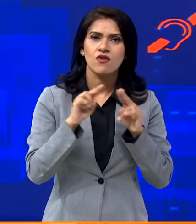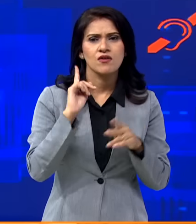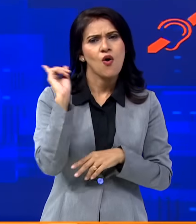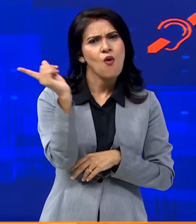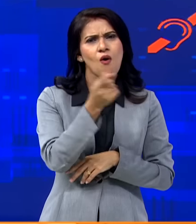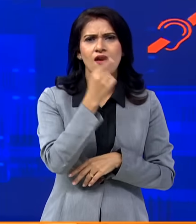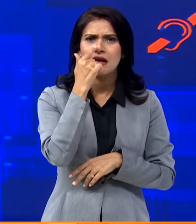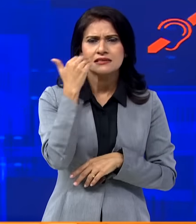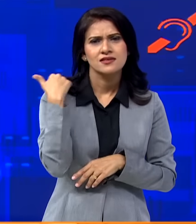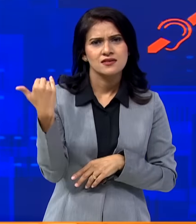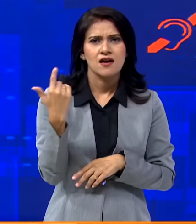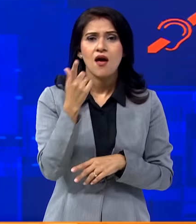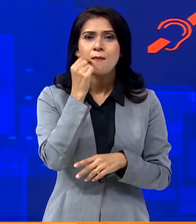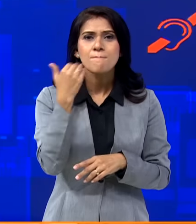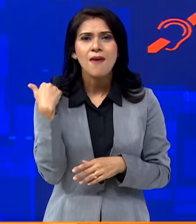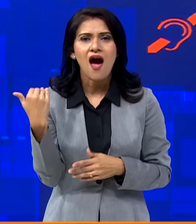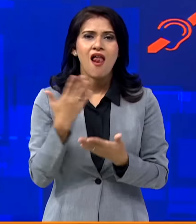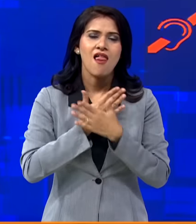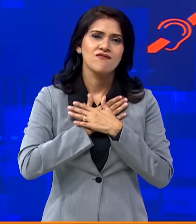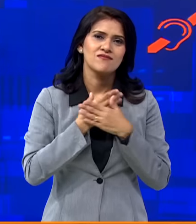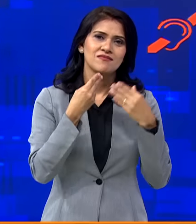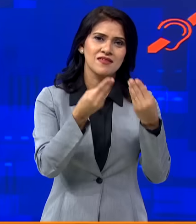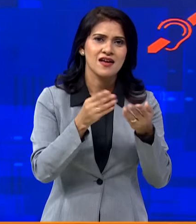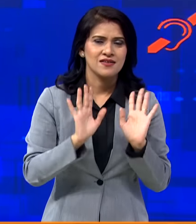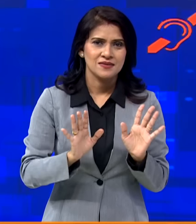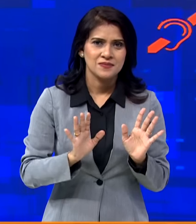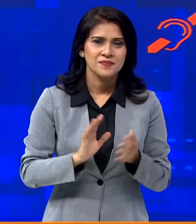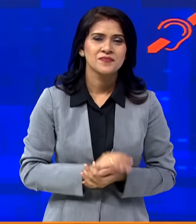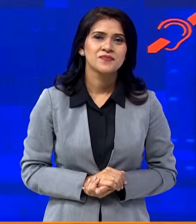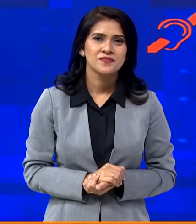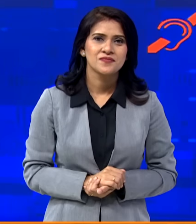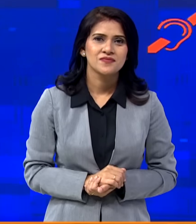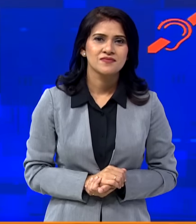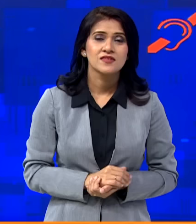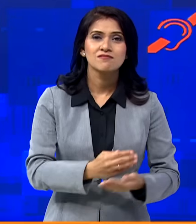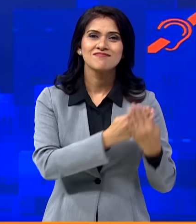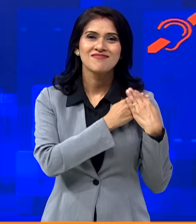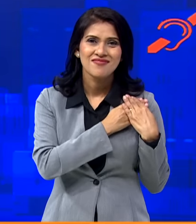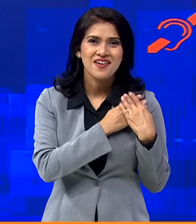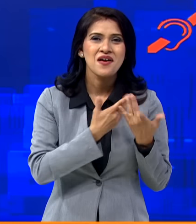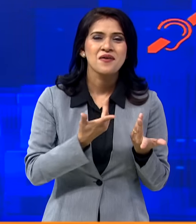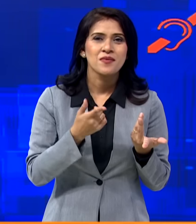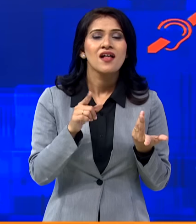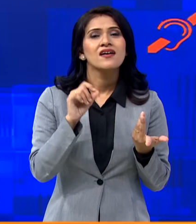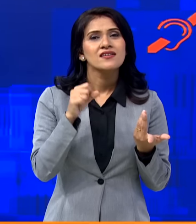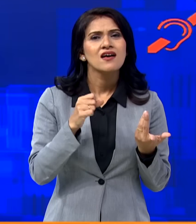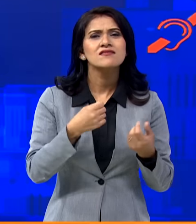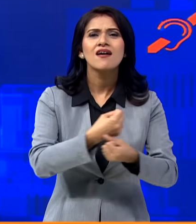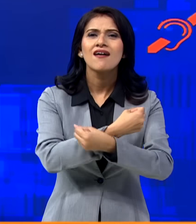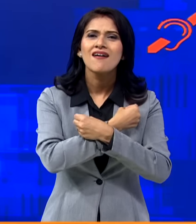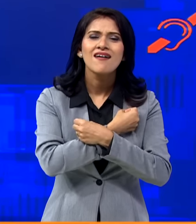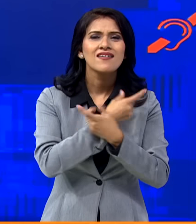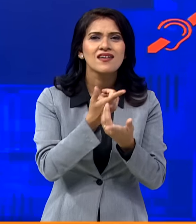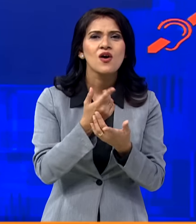बहन अपने भाई से प्रेम करती है जहां तक सवाल है गले मिलने का तो गले मिलने तो